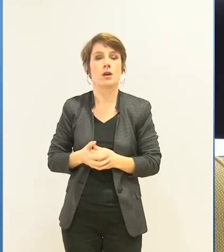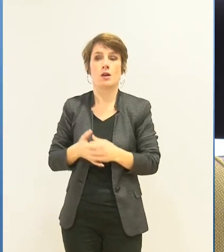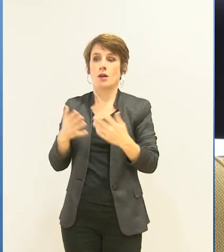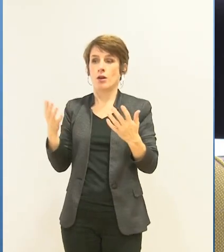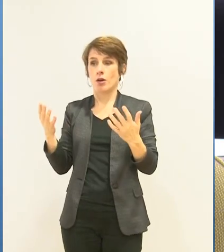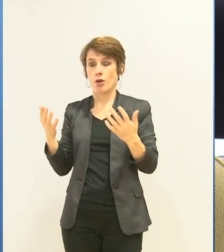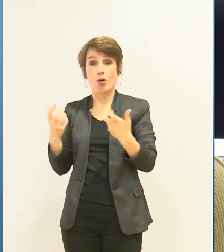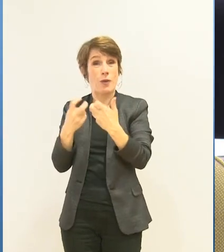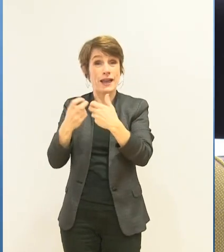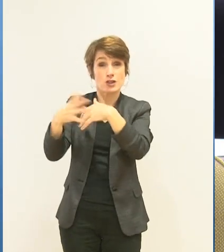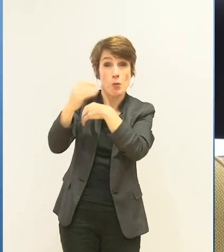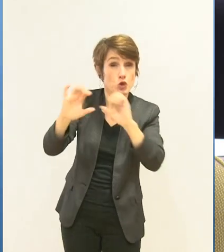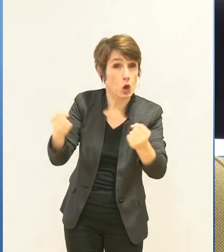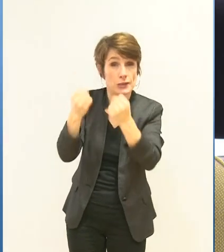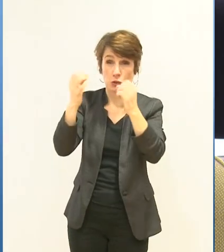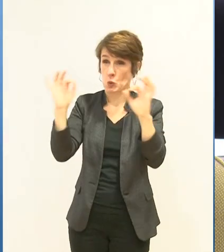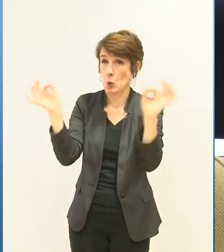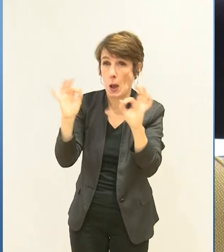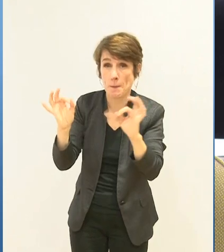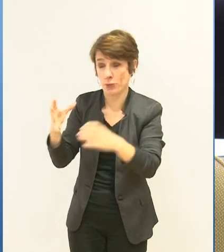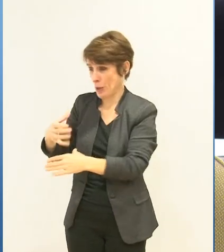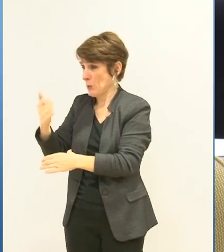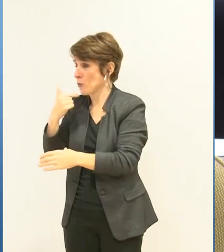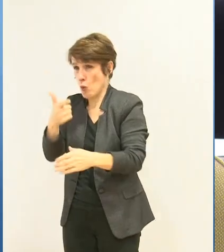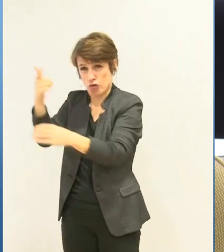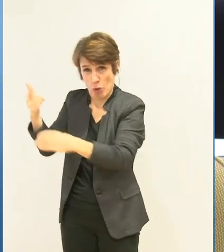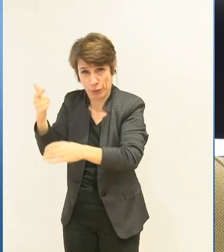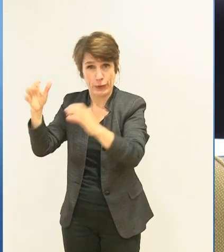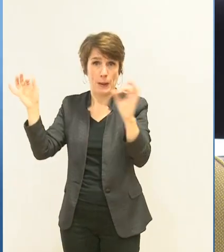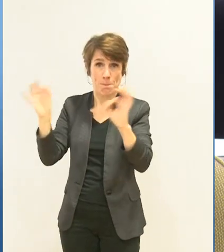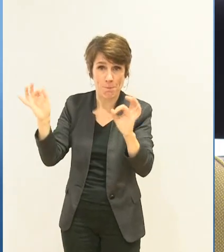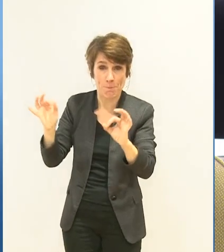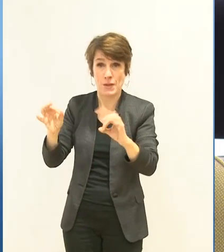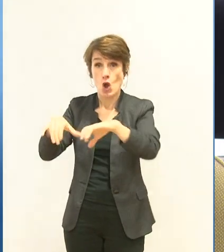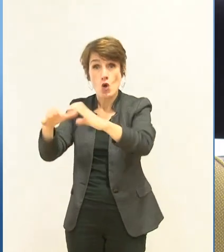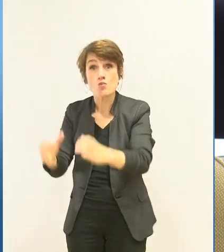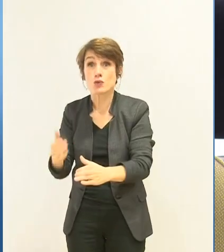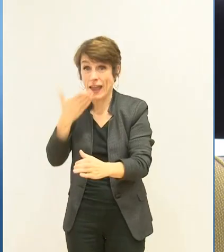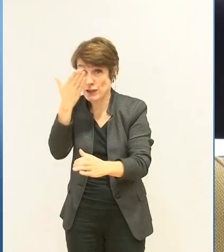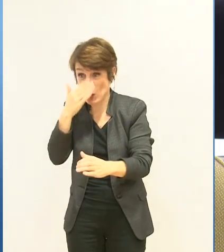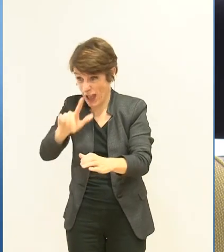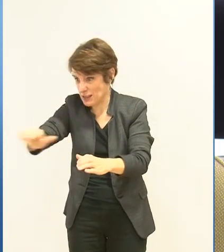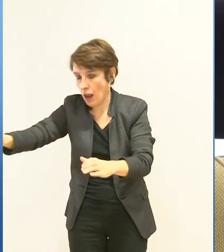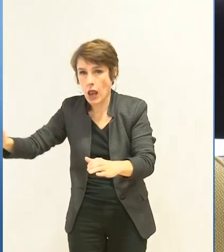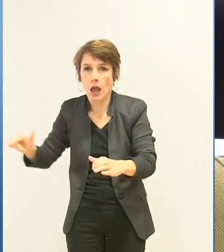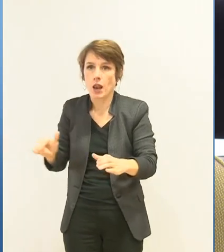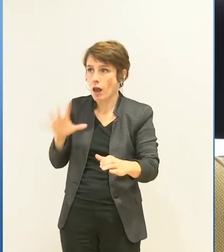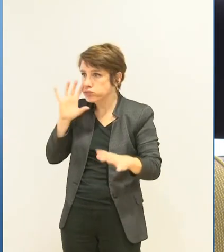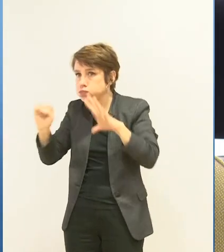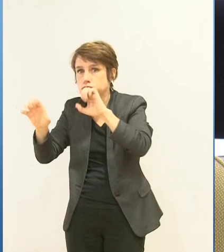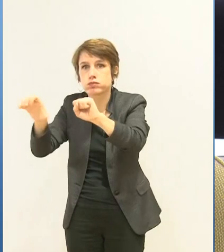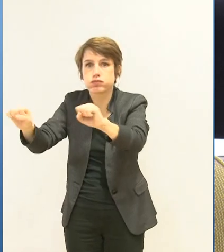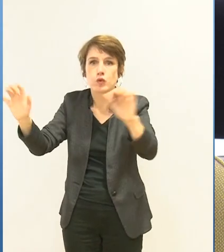sur les sorties de secours chevet moyens de lutte contre les incendies et la présence de bouteilles de gaz par exemple ont été constatés